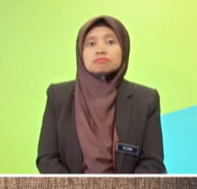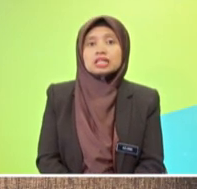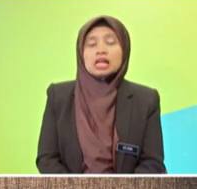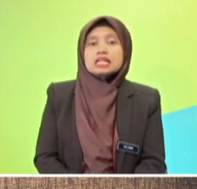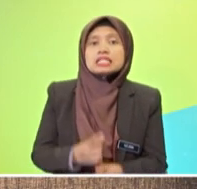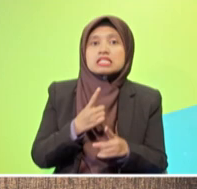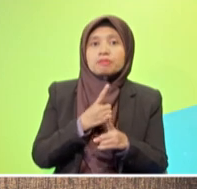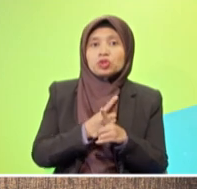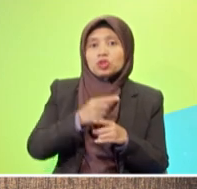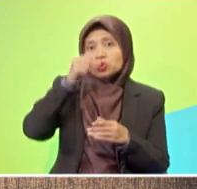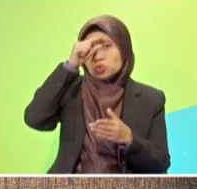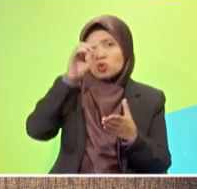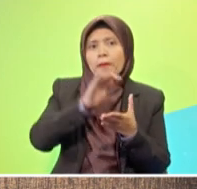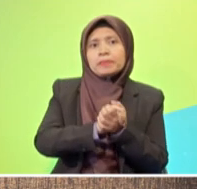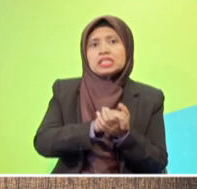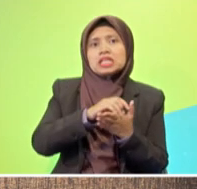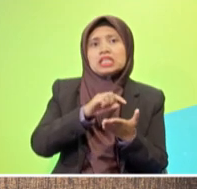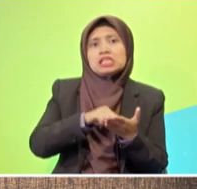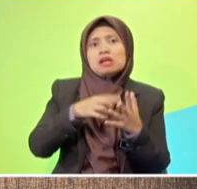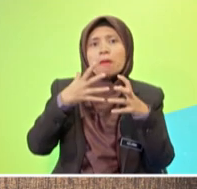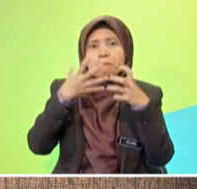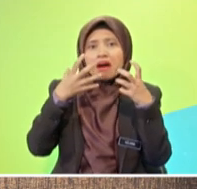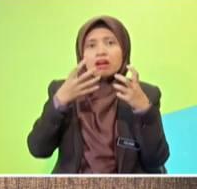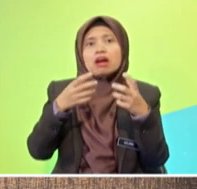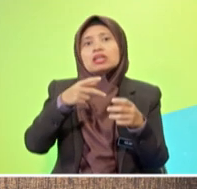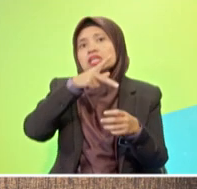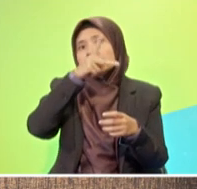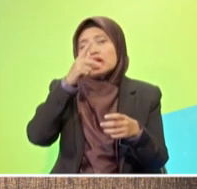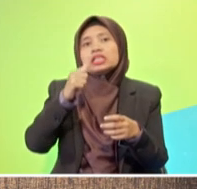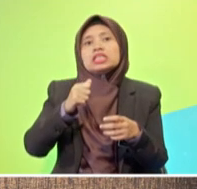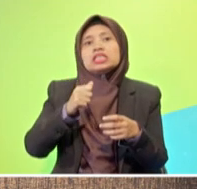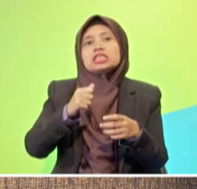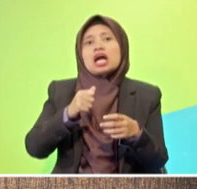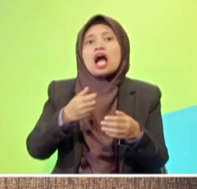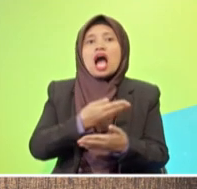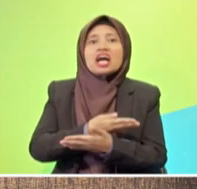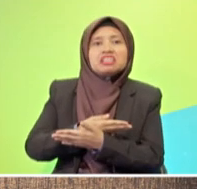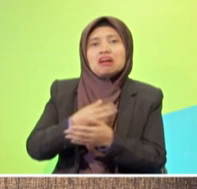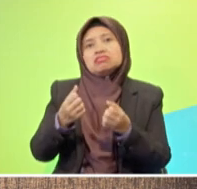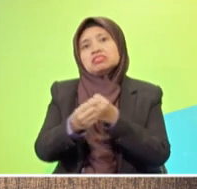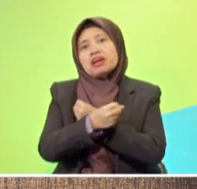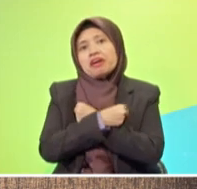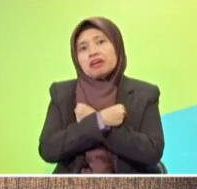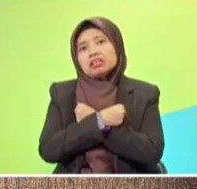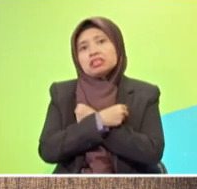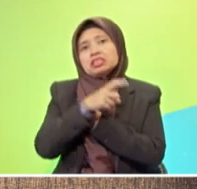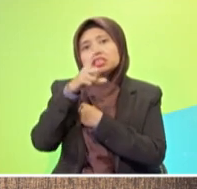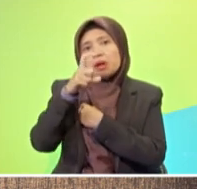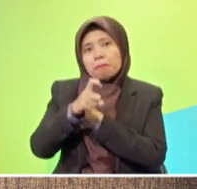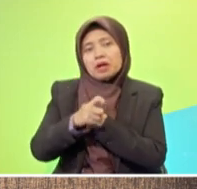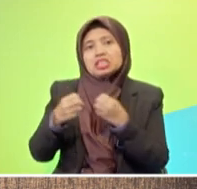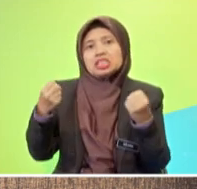suami saya ingin makan karena anak kesayangannya mandi di langgar sudah bertahun-tahun Dia